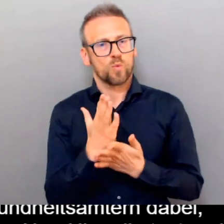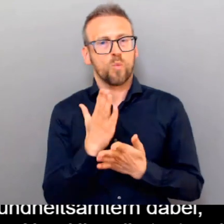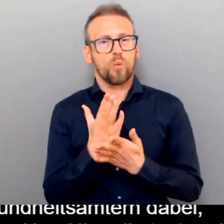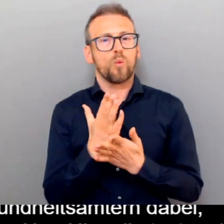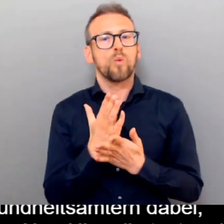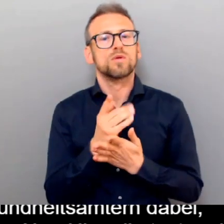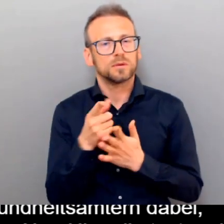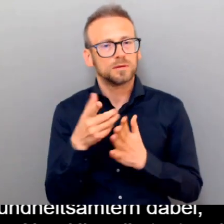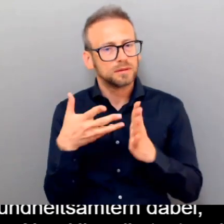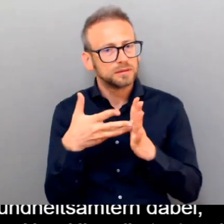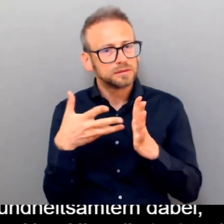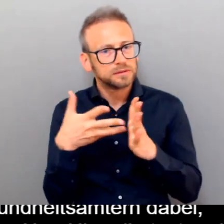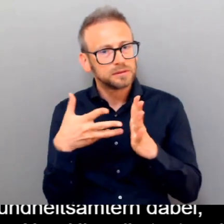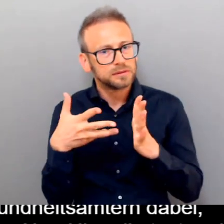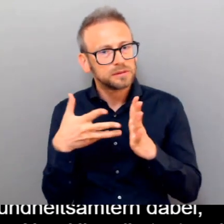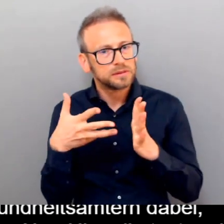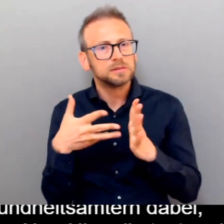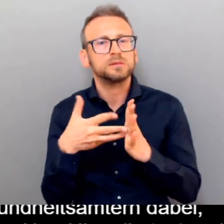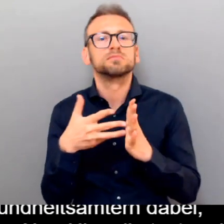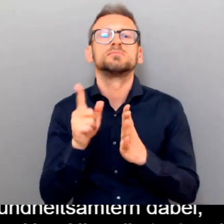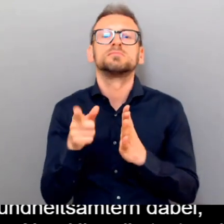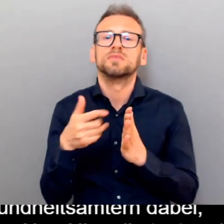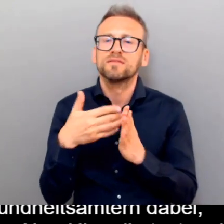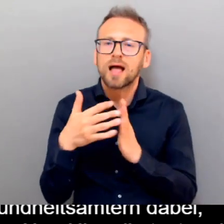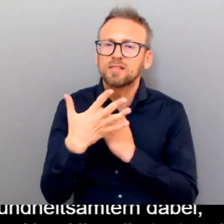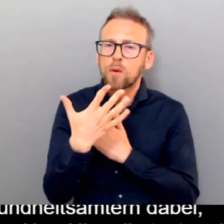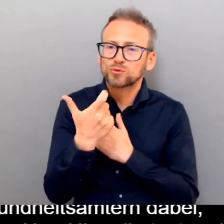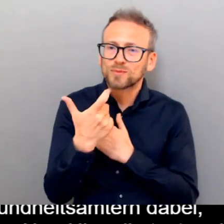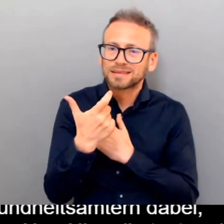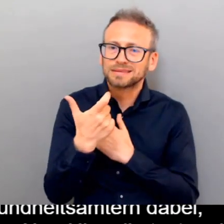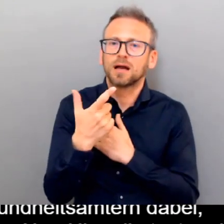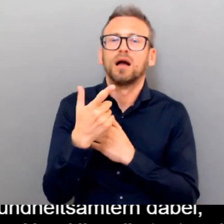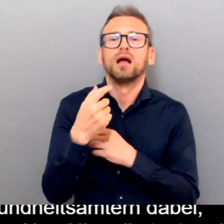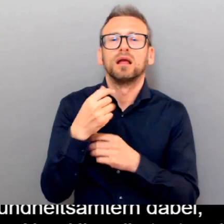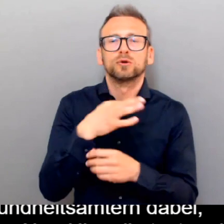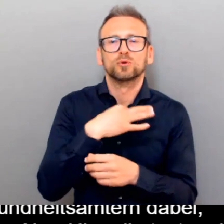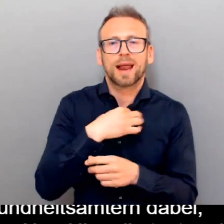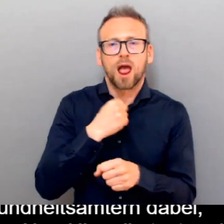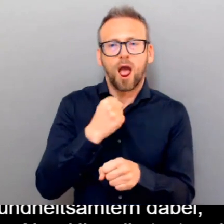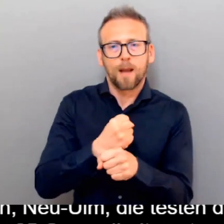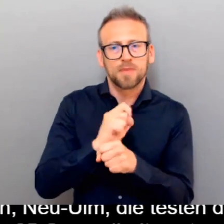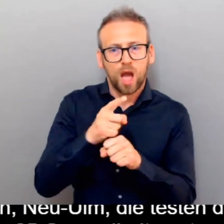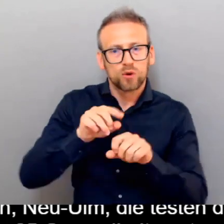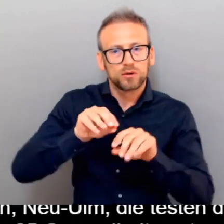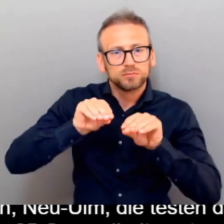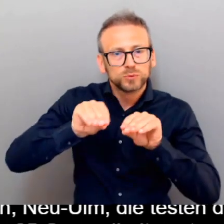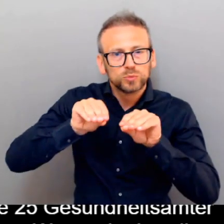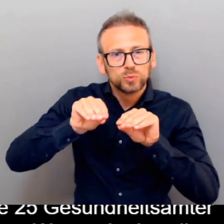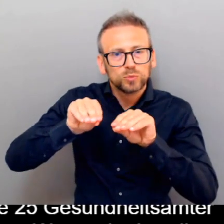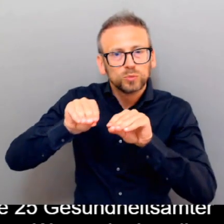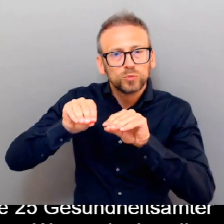dieses eine haben, wir haben die Ausbruchsgeschehen, die wir lokal eindämmen wollen, um eben nicht weitere